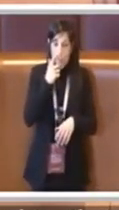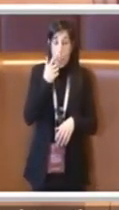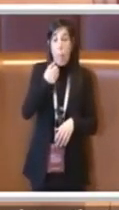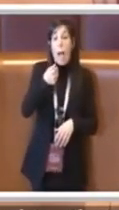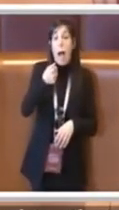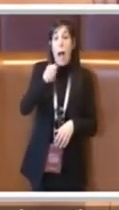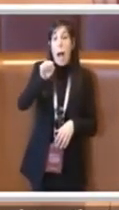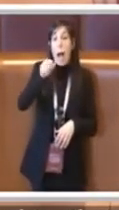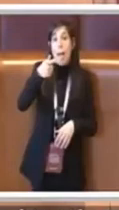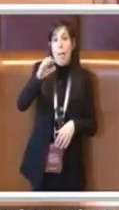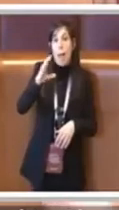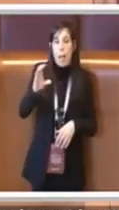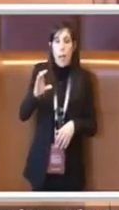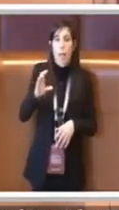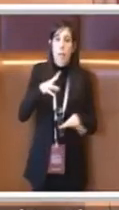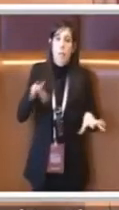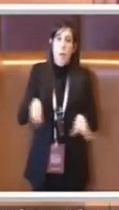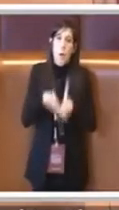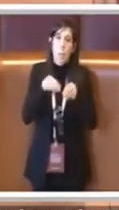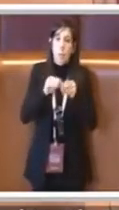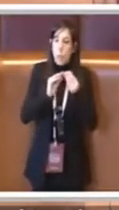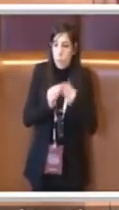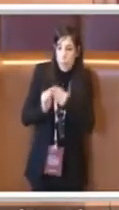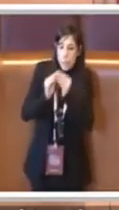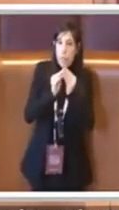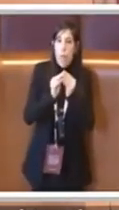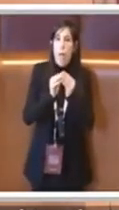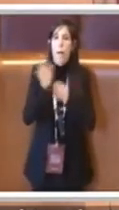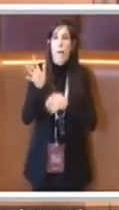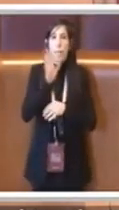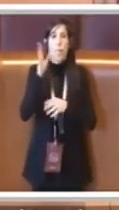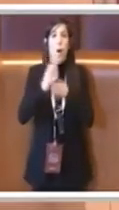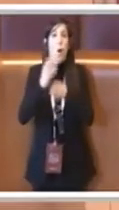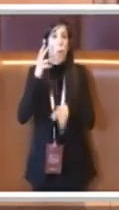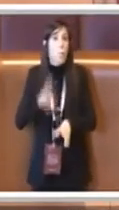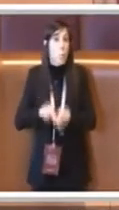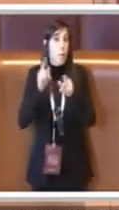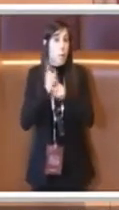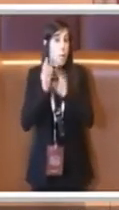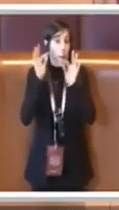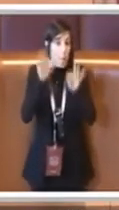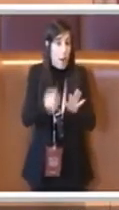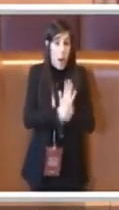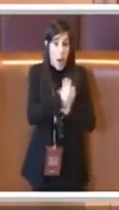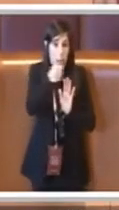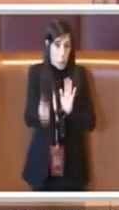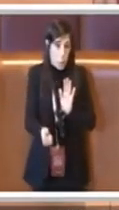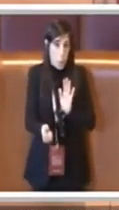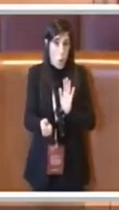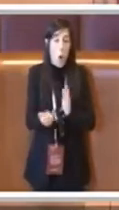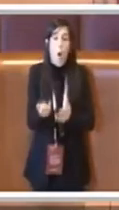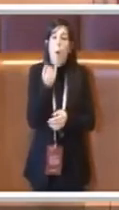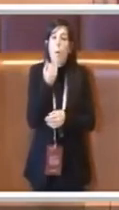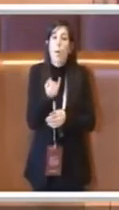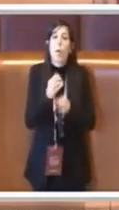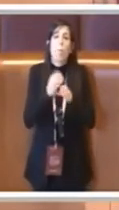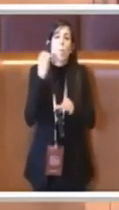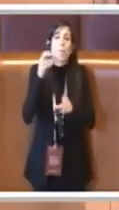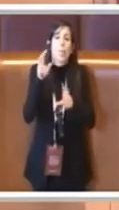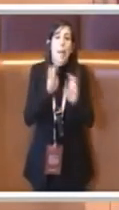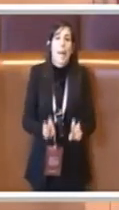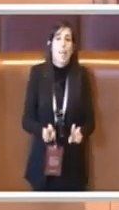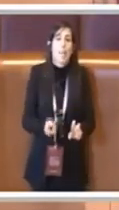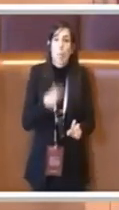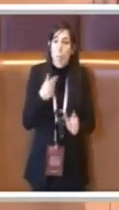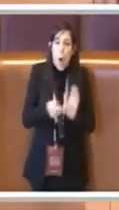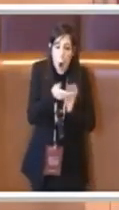basi per farlo, penso all'aumento dei ricavi, ai nuovi autobus che arriveranno il prossimo anno, penso ai minibus elettrici che sono stati presentati